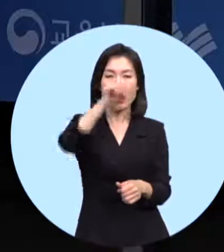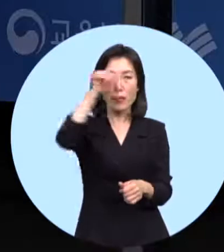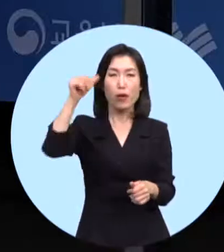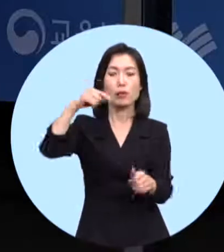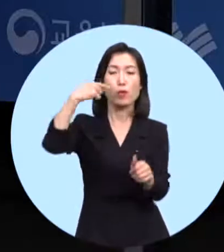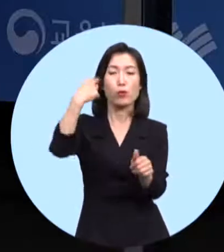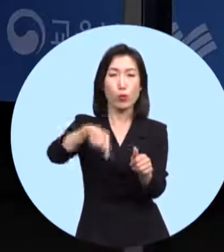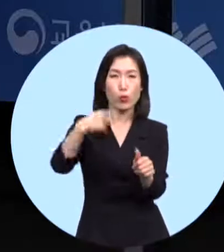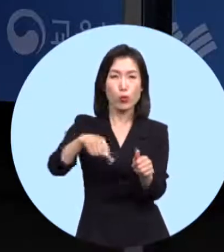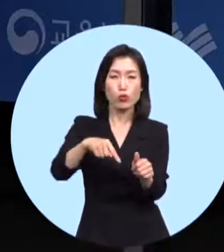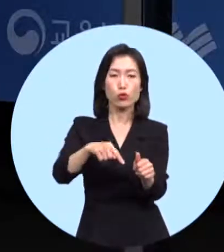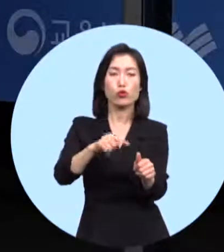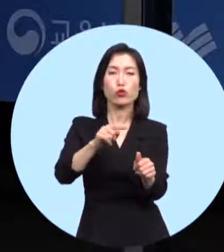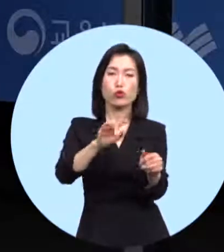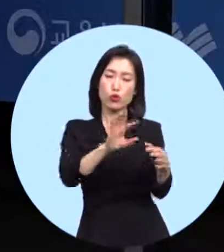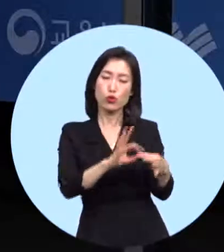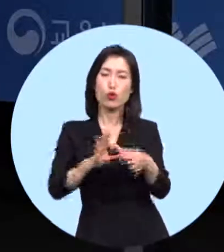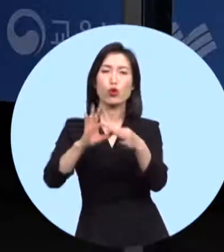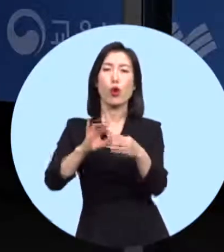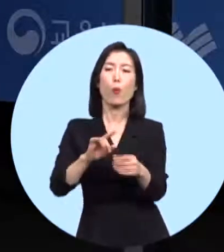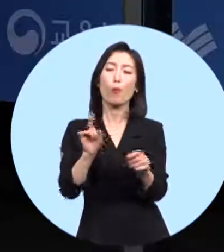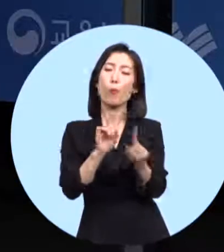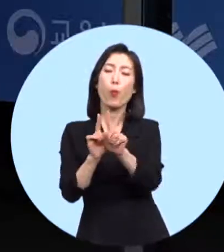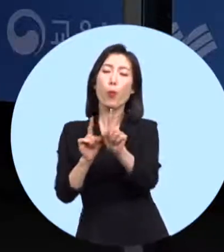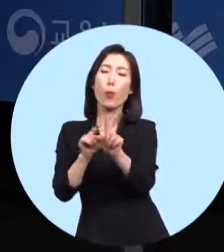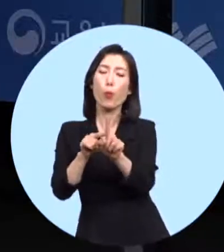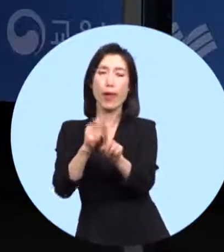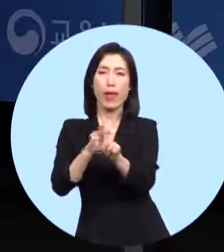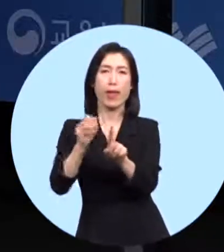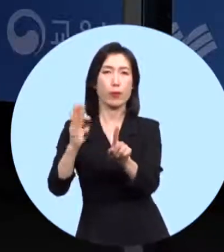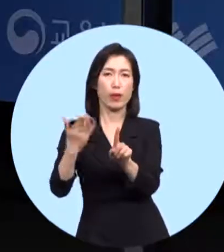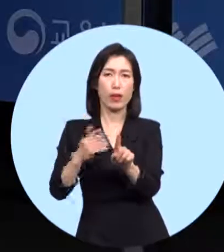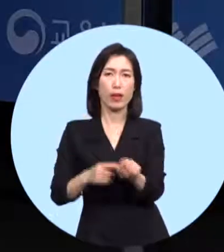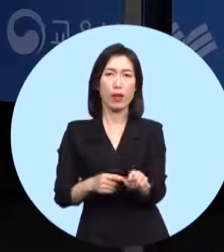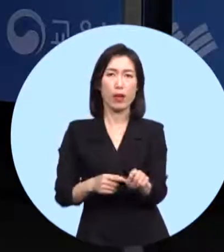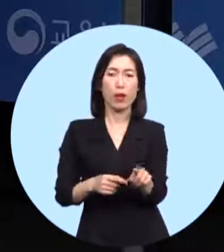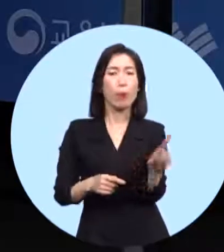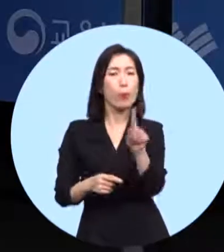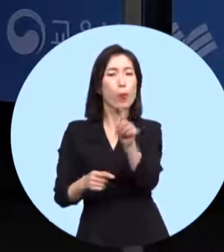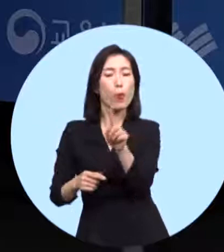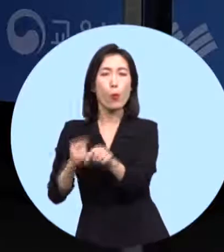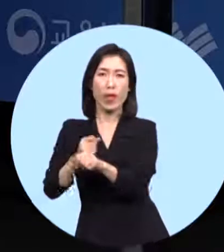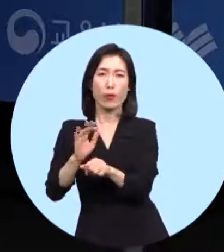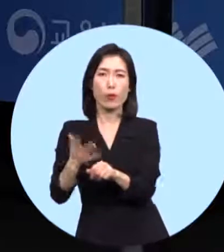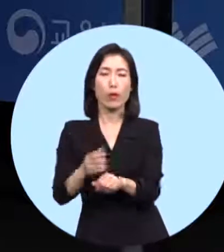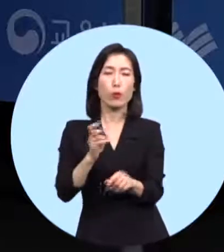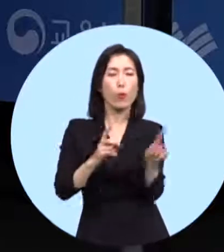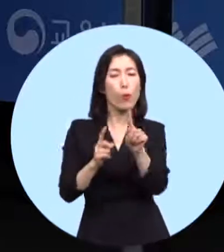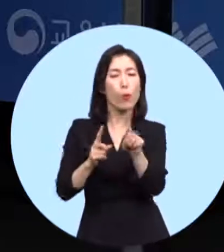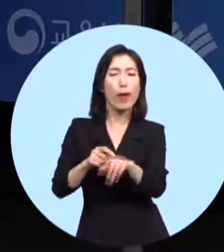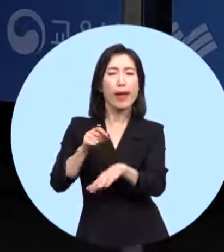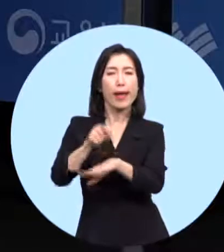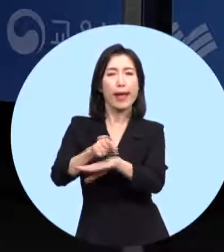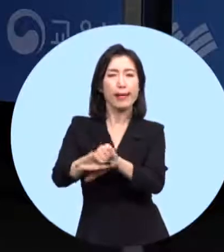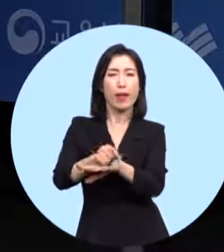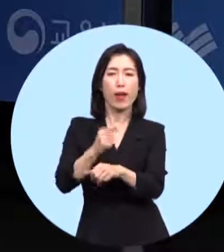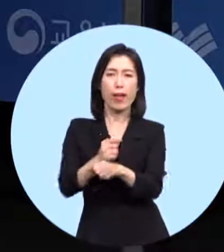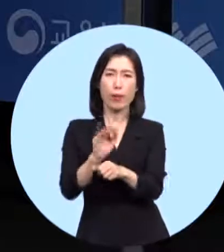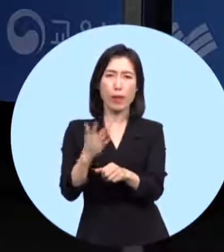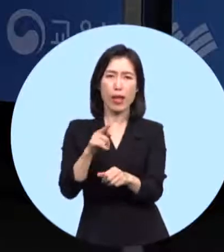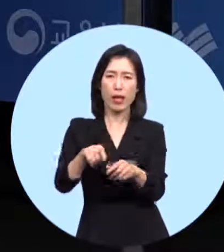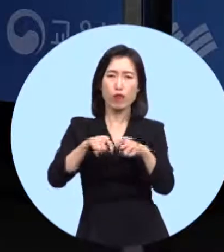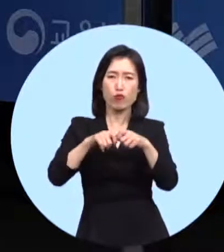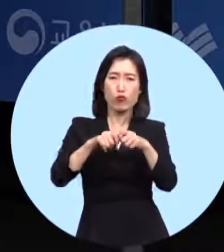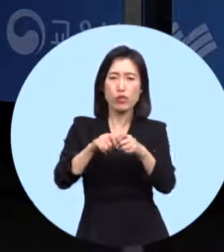무엇을 해야 한다. 그리고 또 그것을 진흥을 위해서 구체적으로 어떤 것도 사물을 좀 해봐야 한다라고 하는